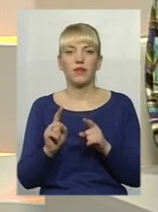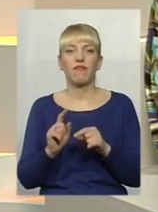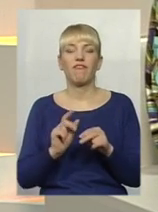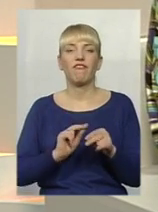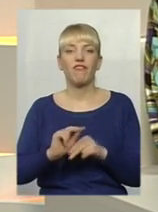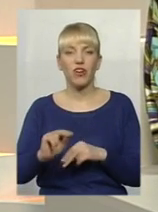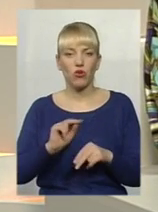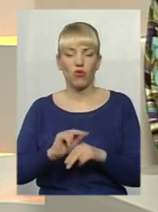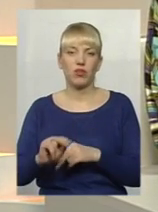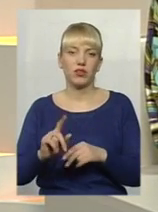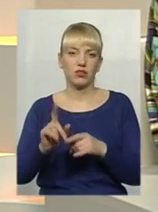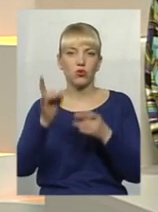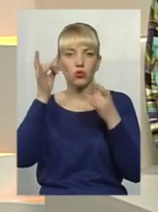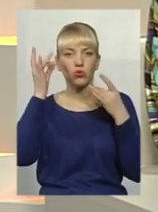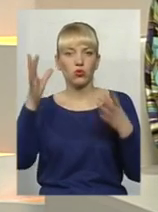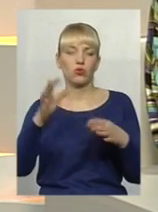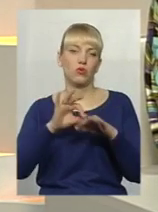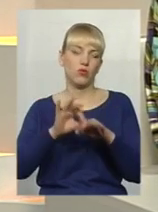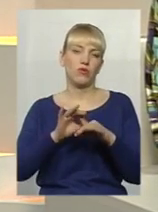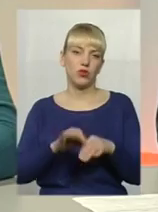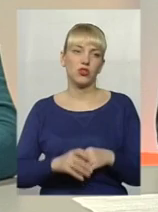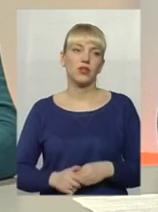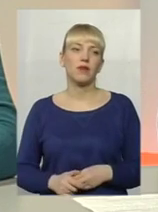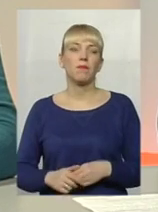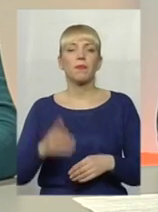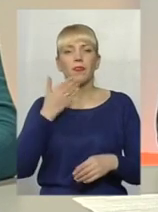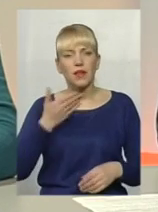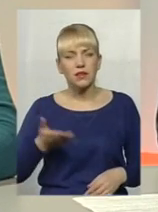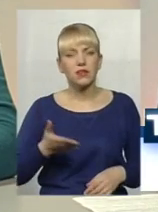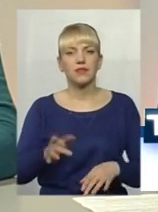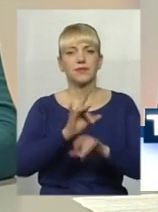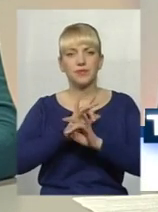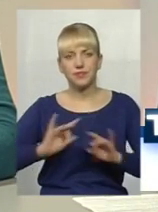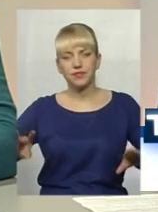виховати ту культуру поводження? Доносити до загалу, доносити до